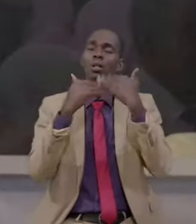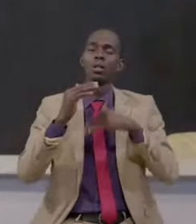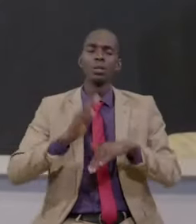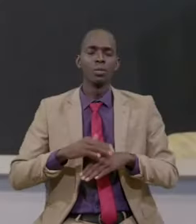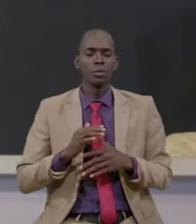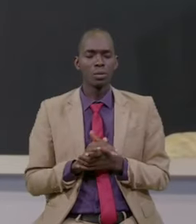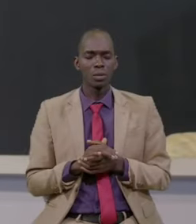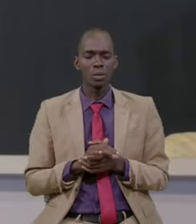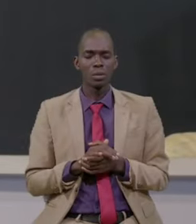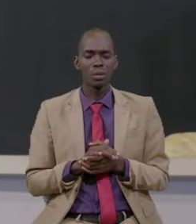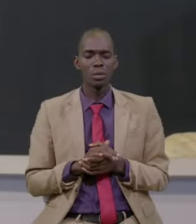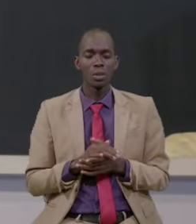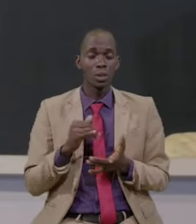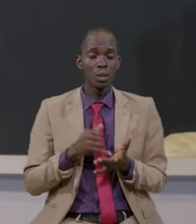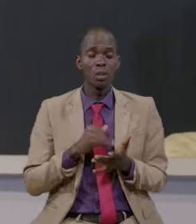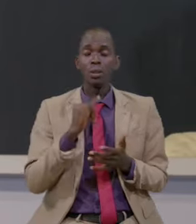C'est fait